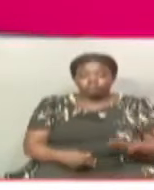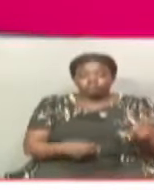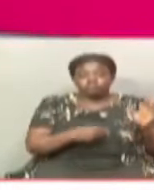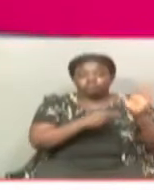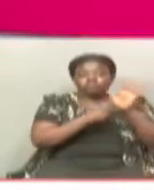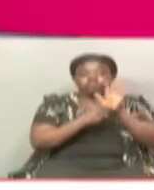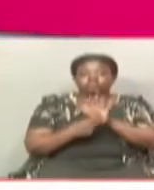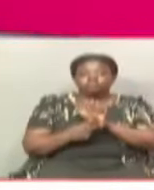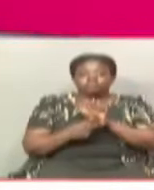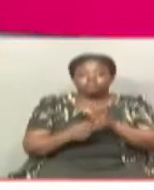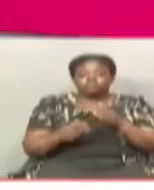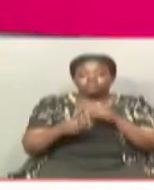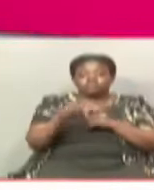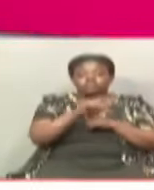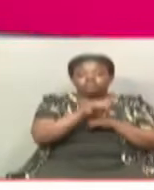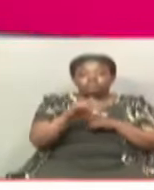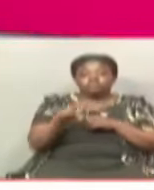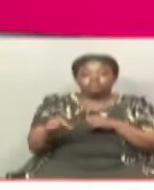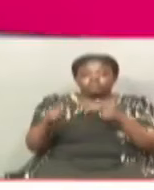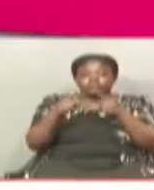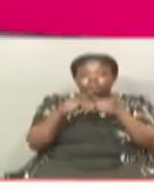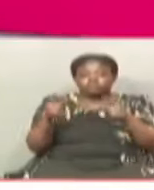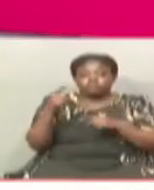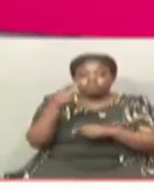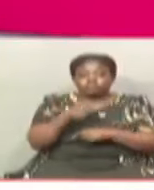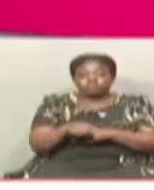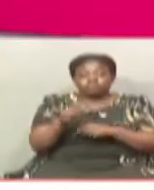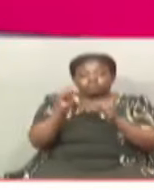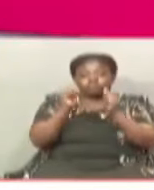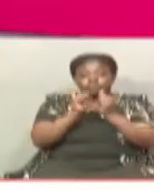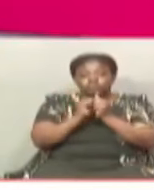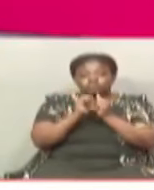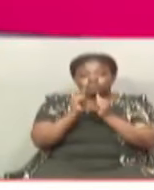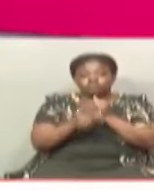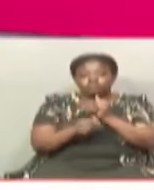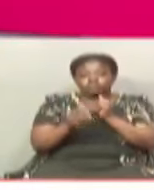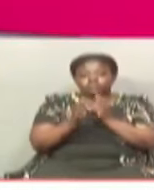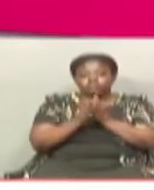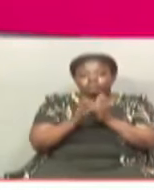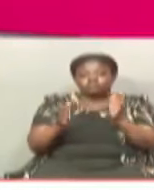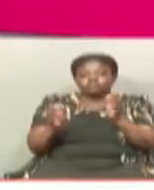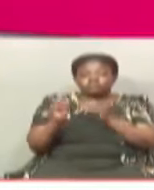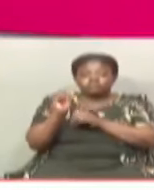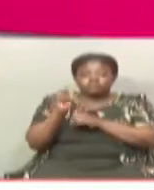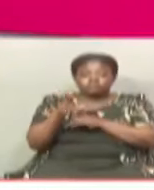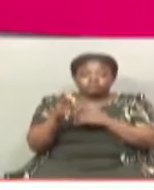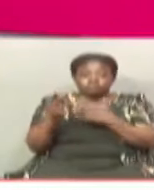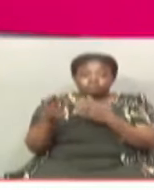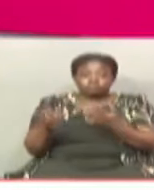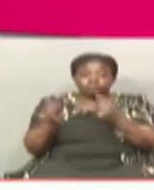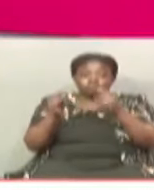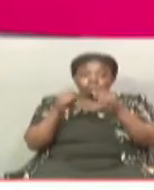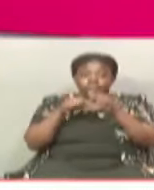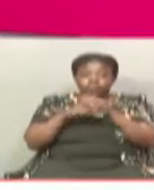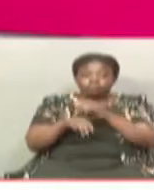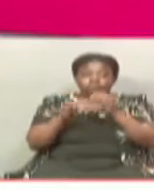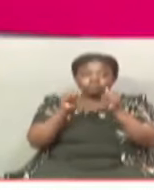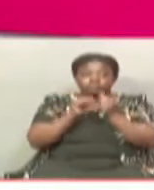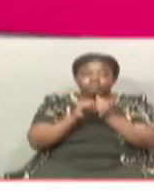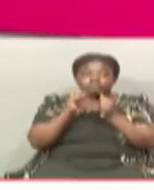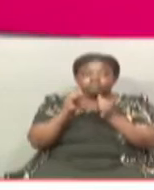Omoleso gwa wiki ejja gutandika nga ennaku z'omwezi 10 mpaka nga 12. N'olwekyo mujja okuyingira omutwalo gumu